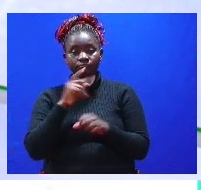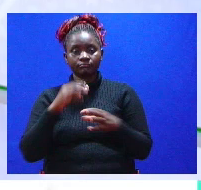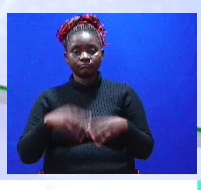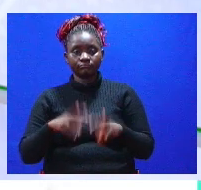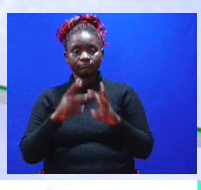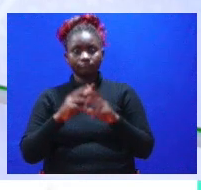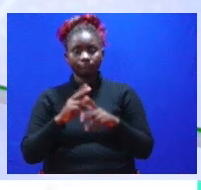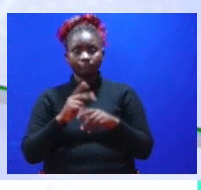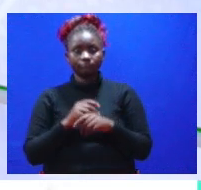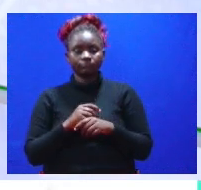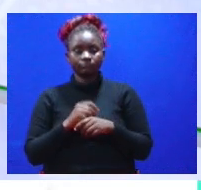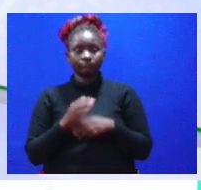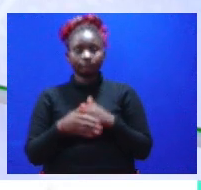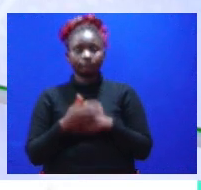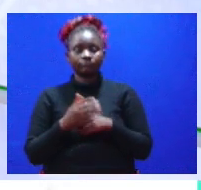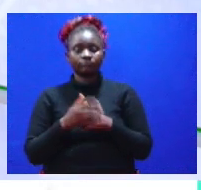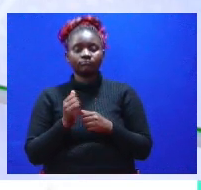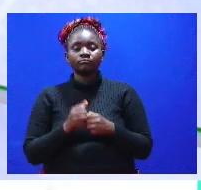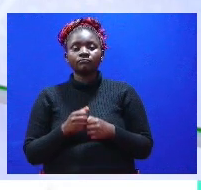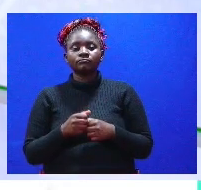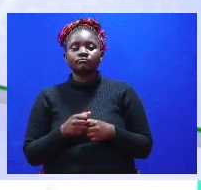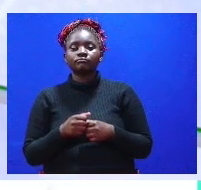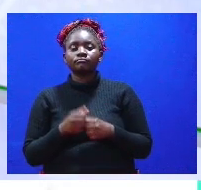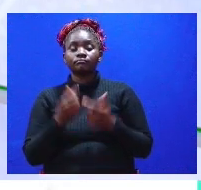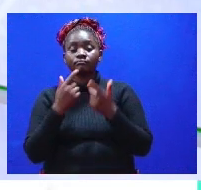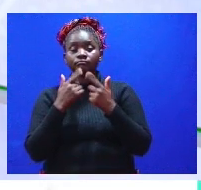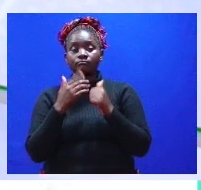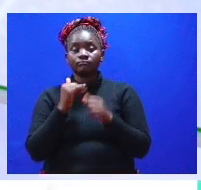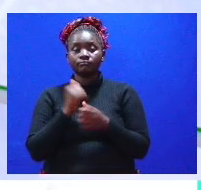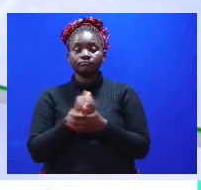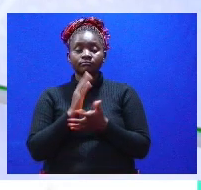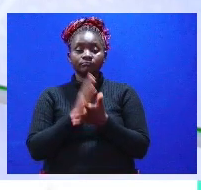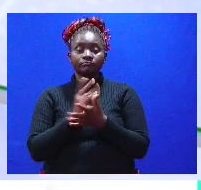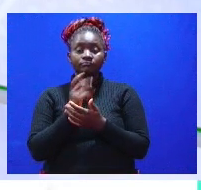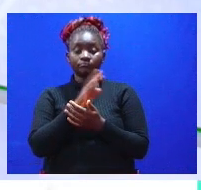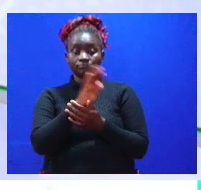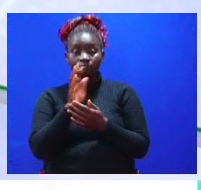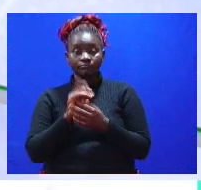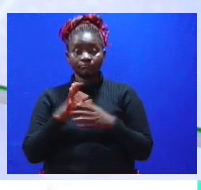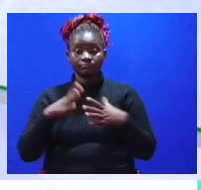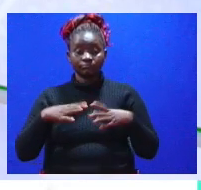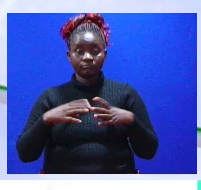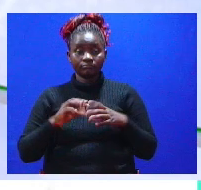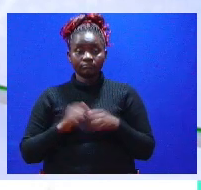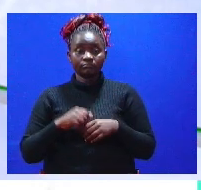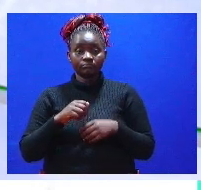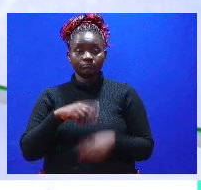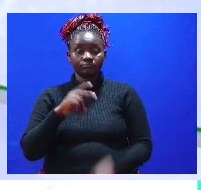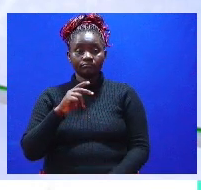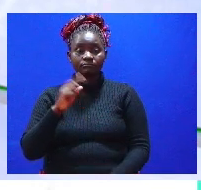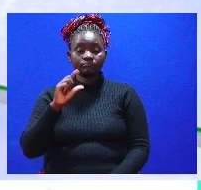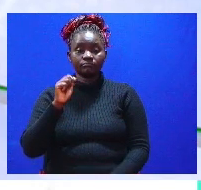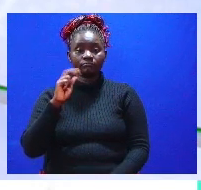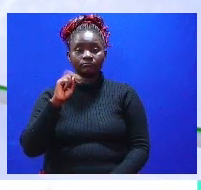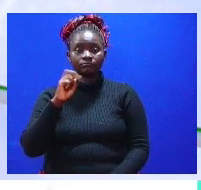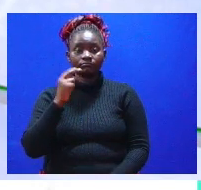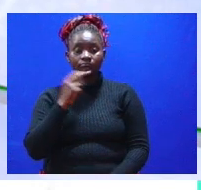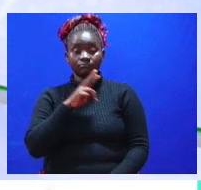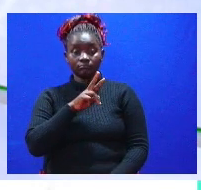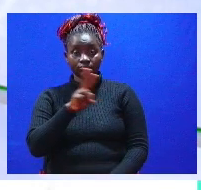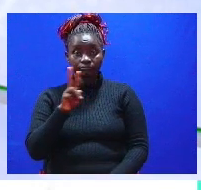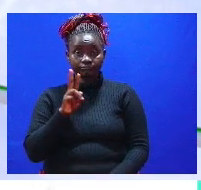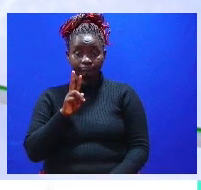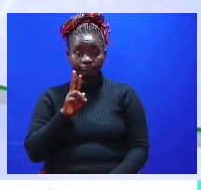kurenda amazingira chinga kyecho nigo aburiria abantu gotasmeka emeringa mu angena se chindoche ege kogera